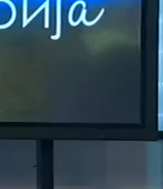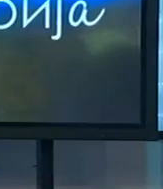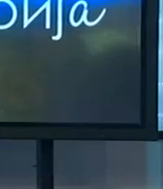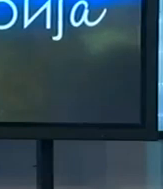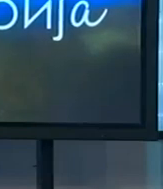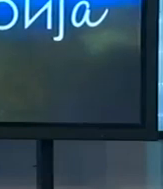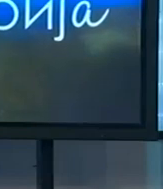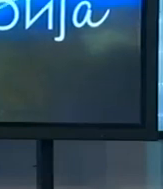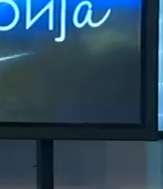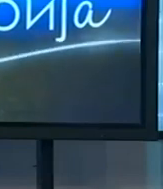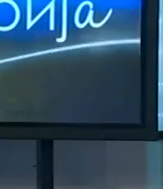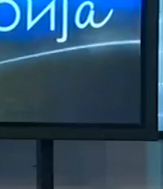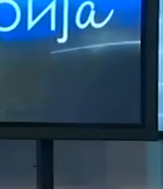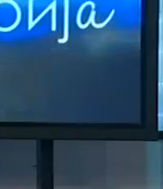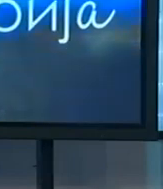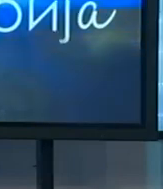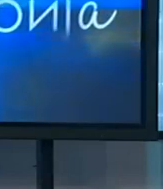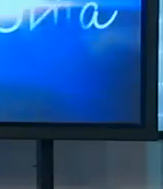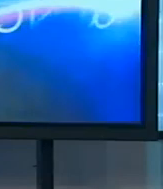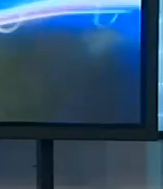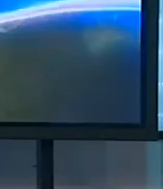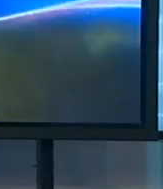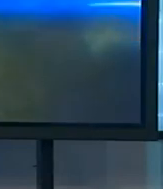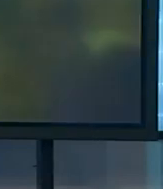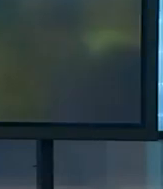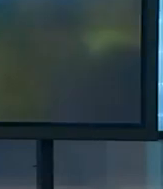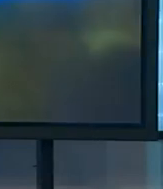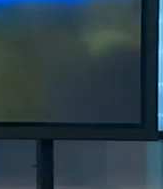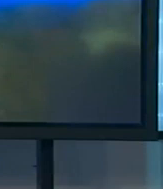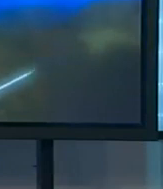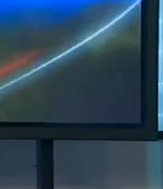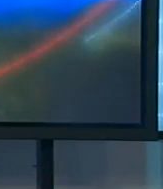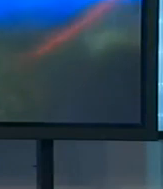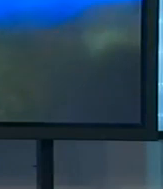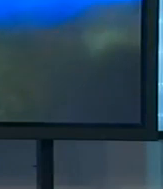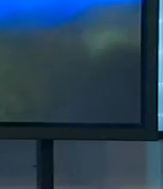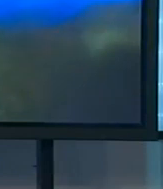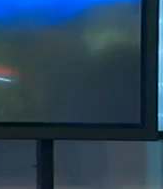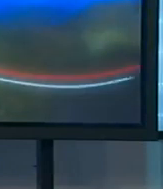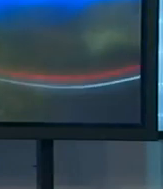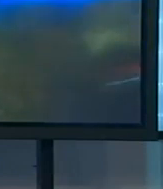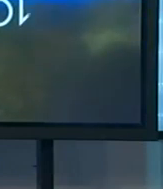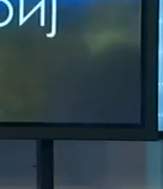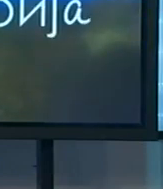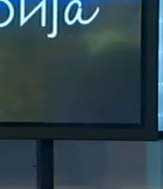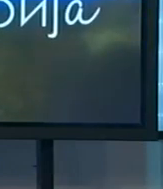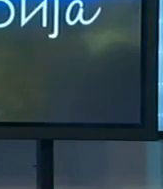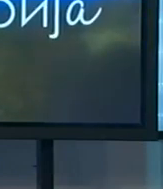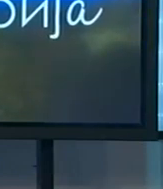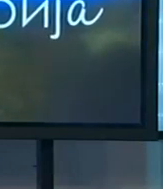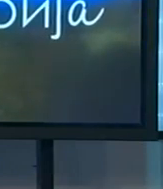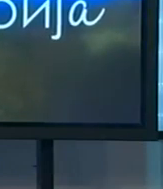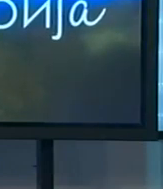Hvala. Mi sada idemo u Niš. Trudnica iz Vranja koja je bila na respiratoru na intenzivnoj nezi u kliničkom centru Niš preminula je